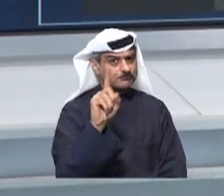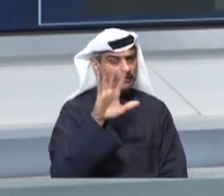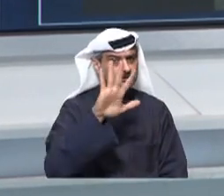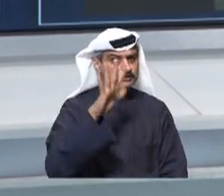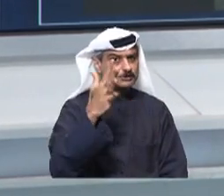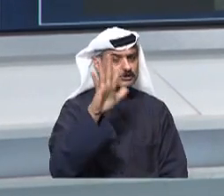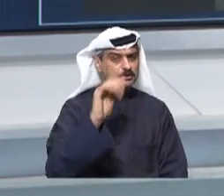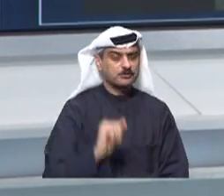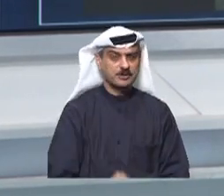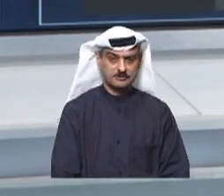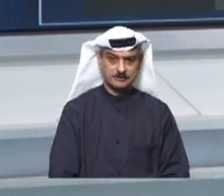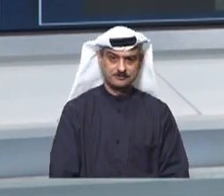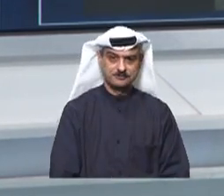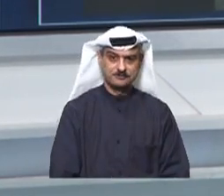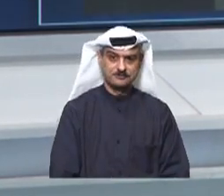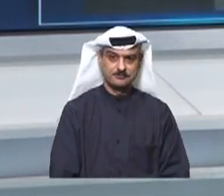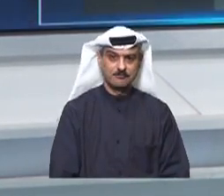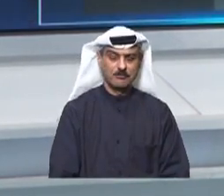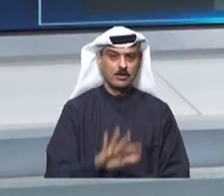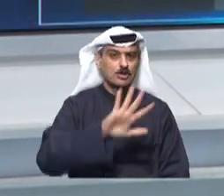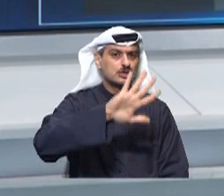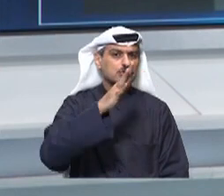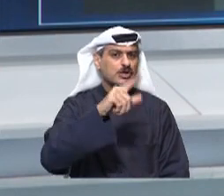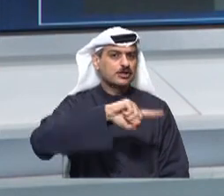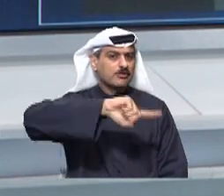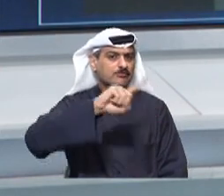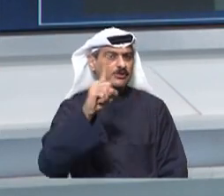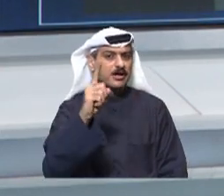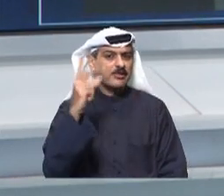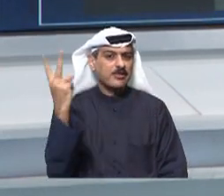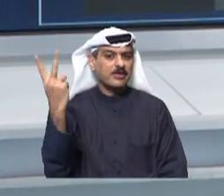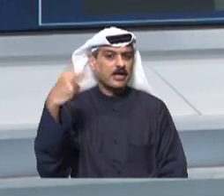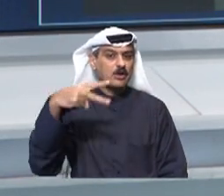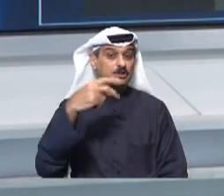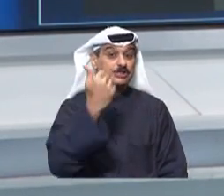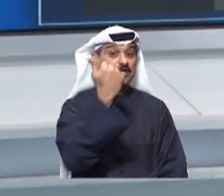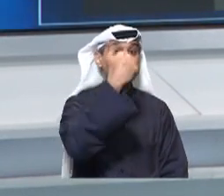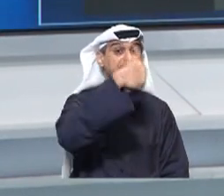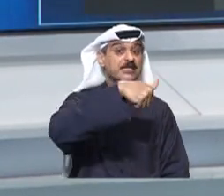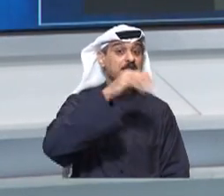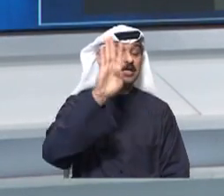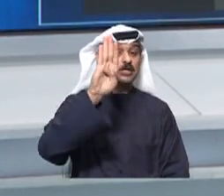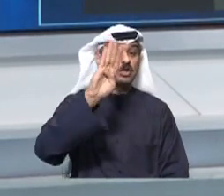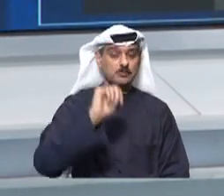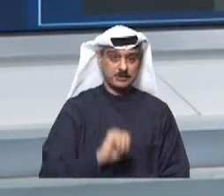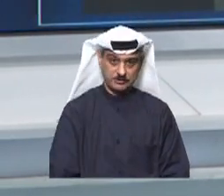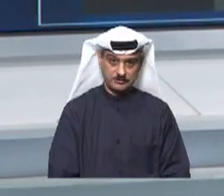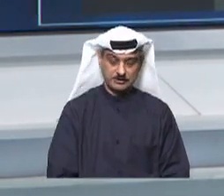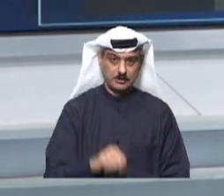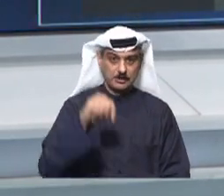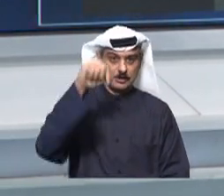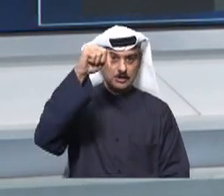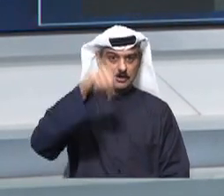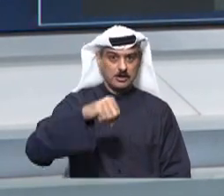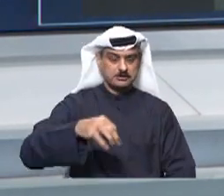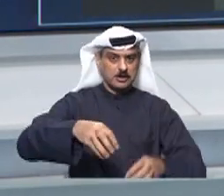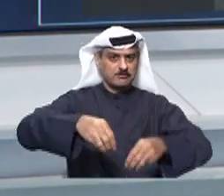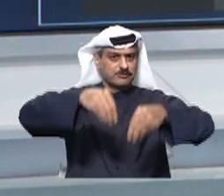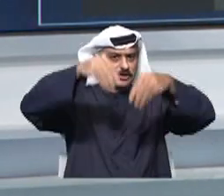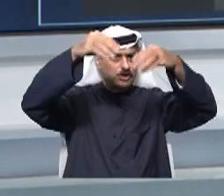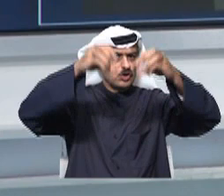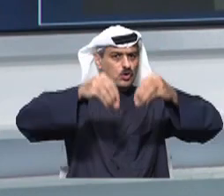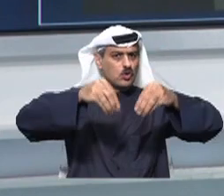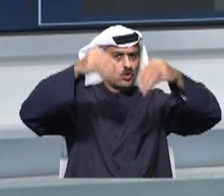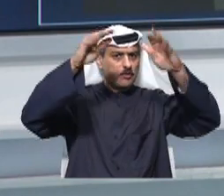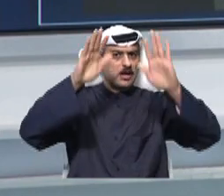شديد السرعة على بعض المناطق، وقد تصل سرعتها ما بين 22 إلى 60 كيلومتر في الساعة، لذلك فرص الغبار المثار واردة